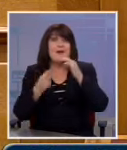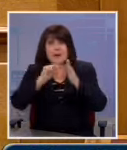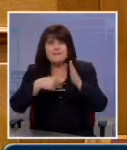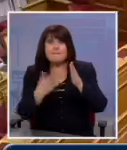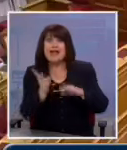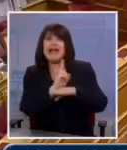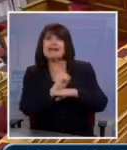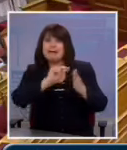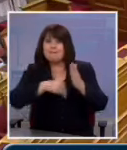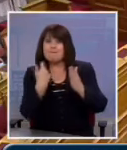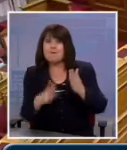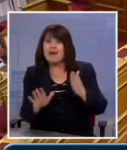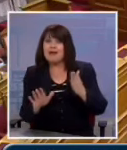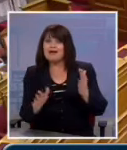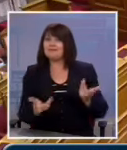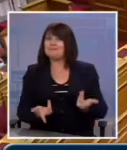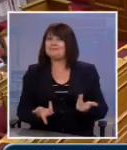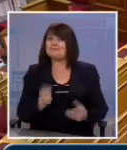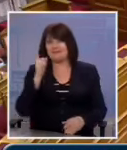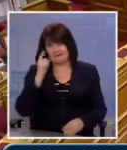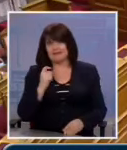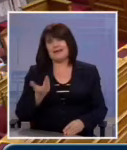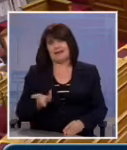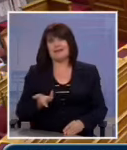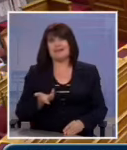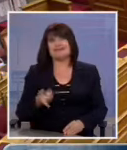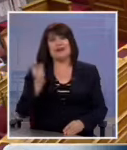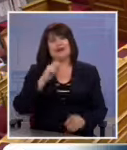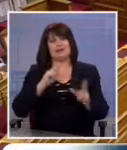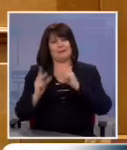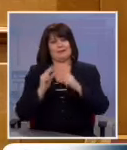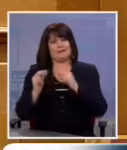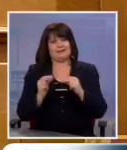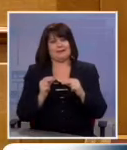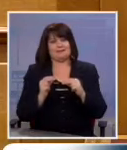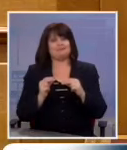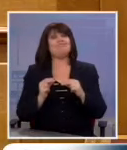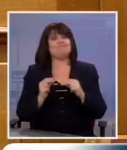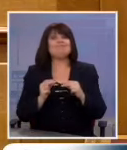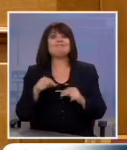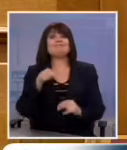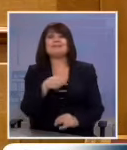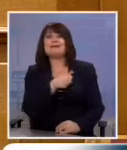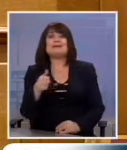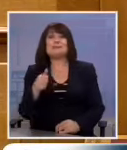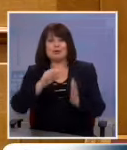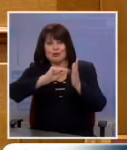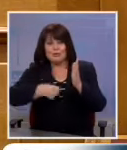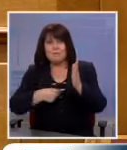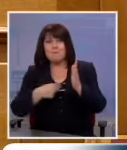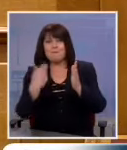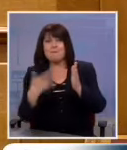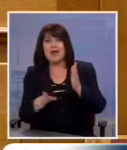το χαρτάκι. Και ξέρετε, παρεμπιπτόντως, για να ανοίξουμε και μια άλλη συζήτηση, αυτό είναι το μόνο υπογεγραμμένο